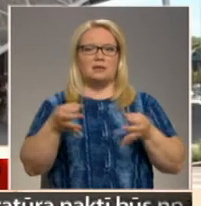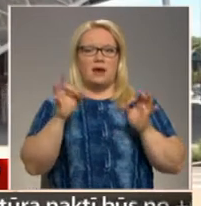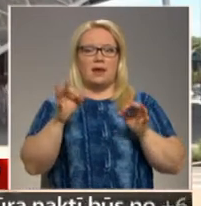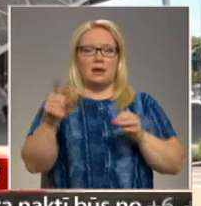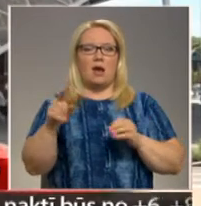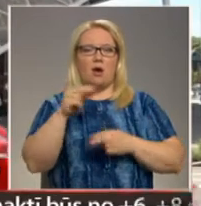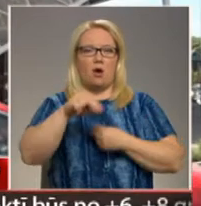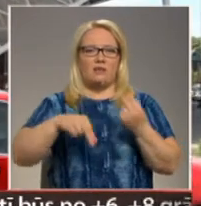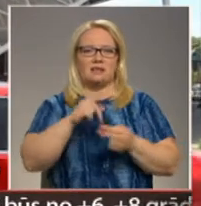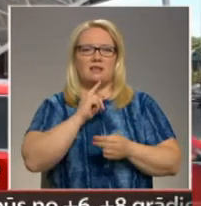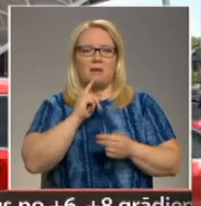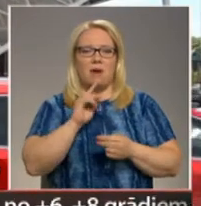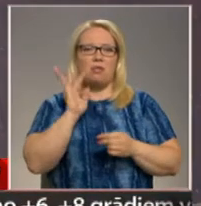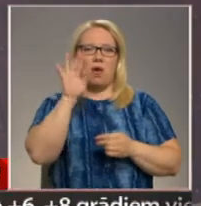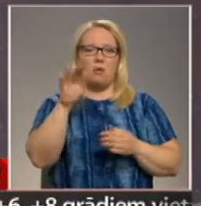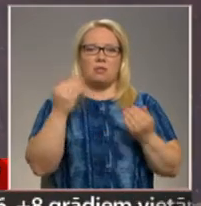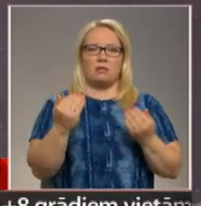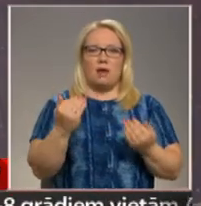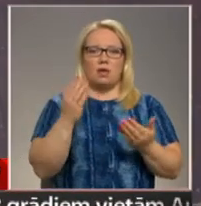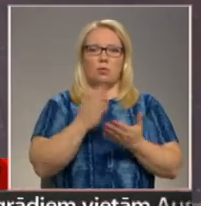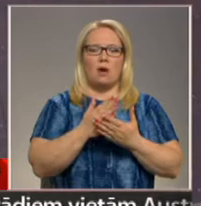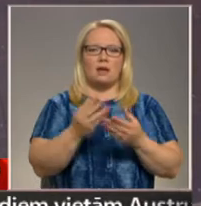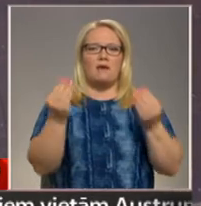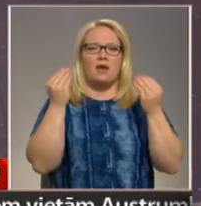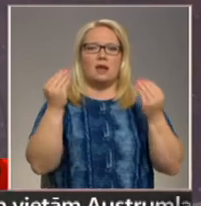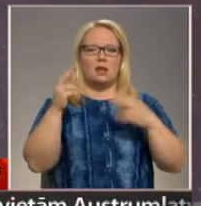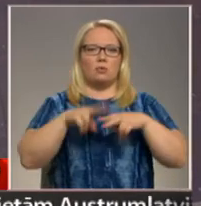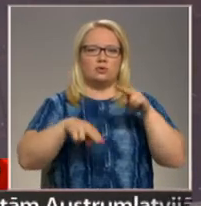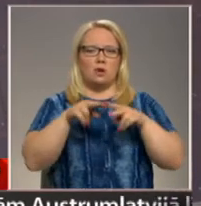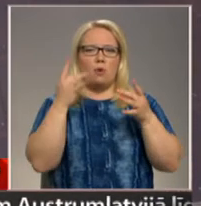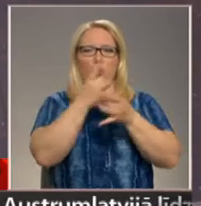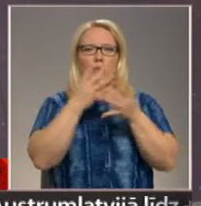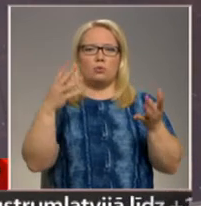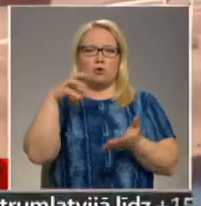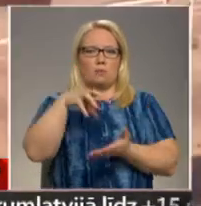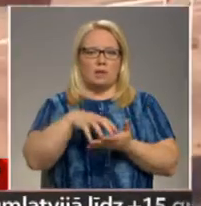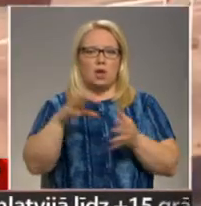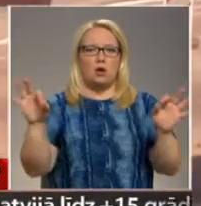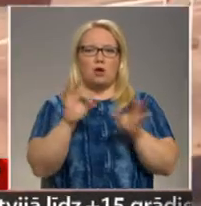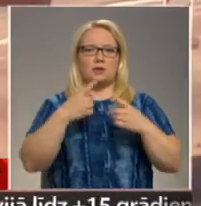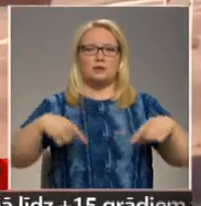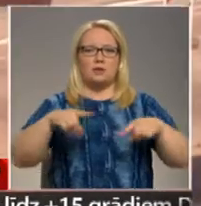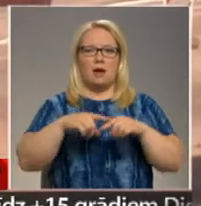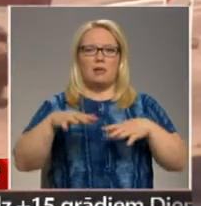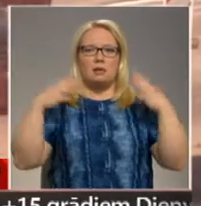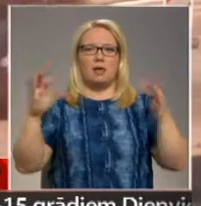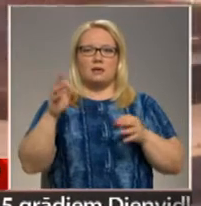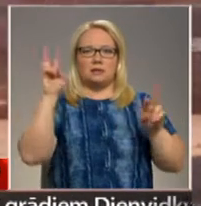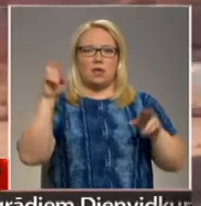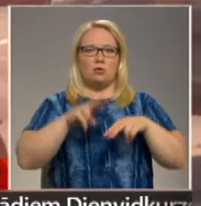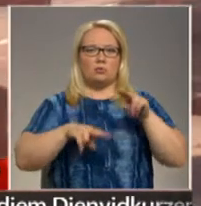Liepāja nākotne tagad norisinājās vienā no pēdējo gadu vērienīgākajiem uzceltajiem kultūras objektiem – koncertu zālē Lielais Dzintars. Tā